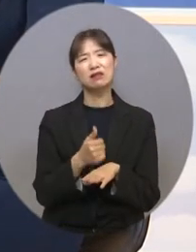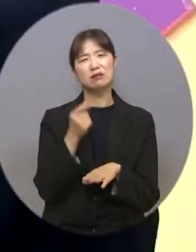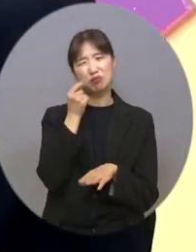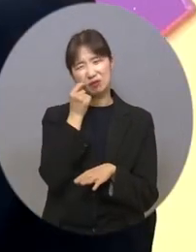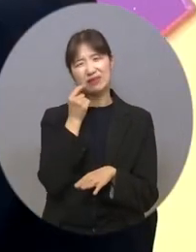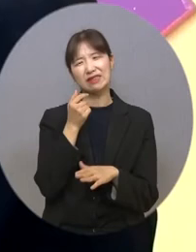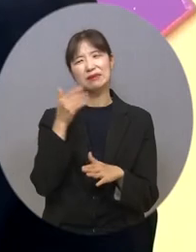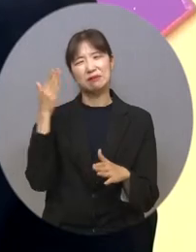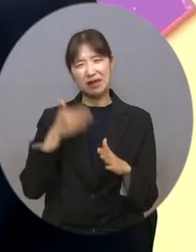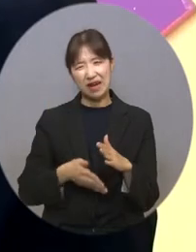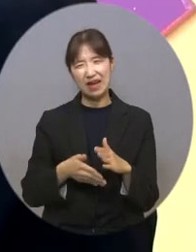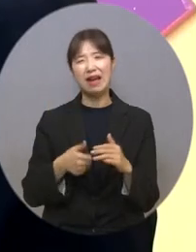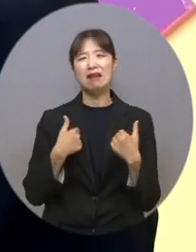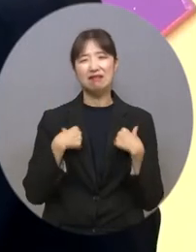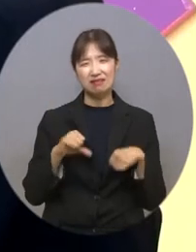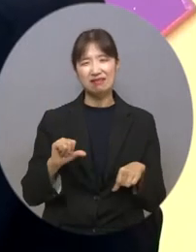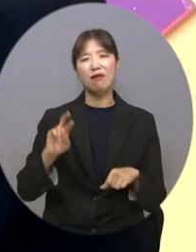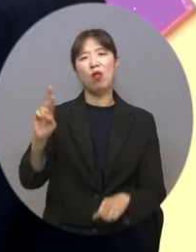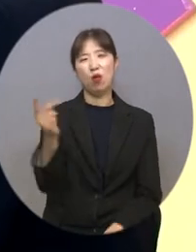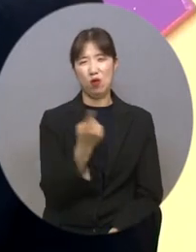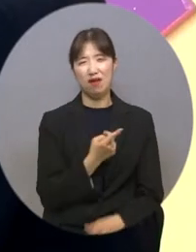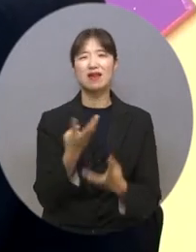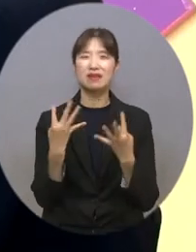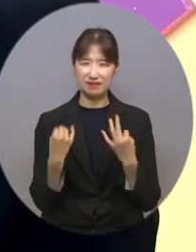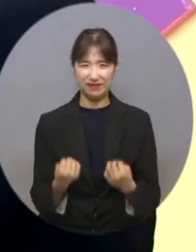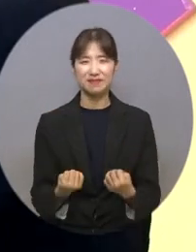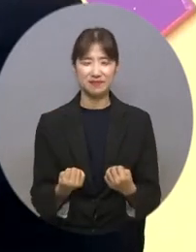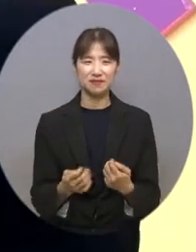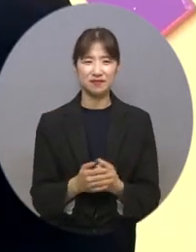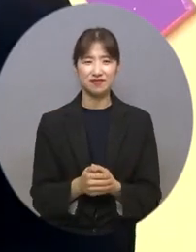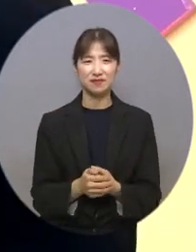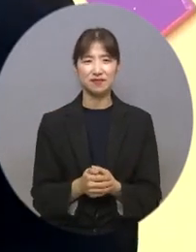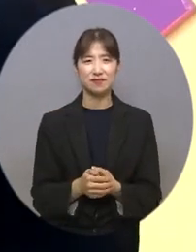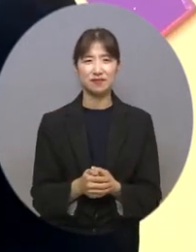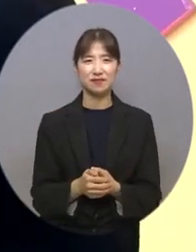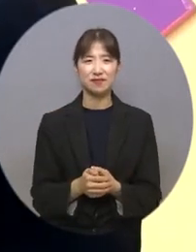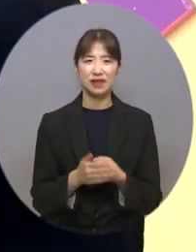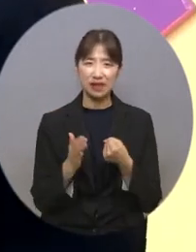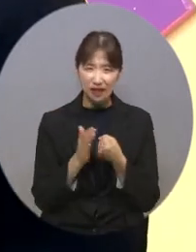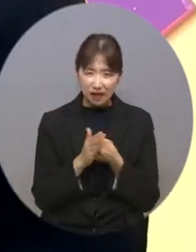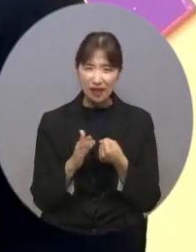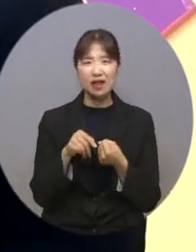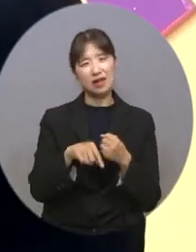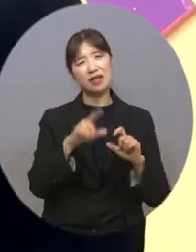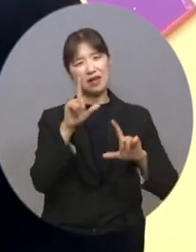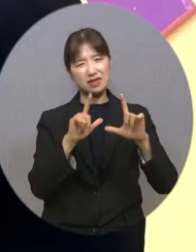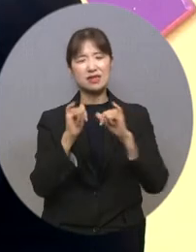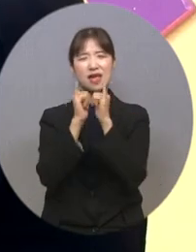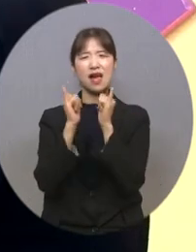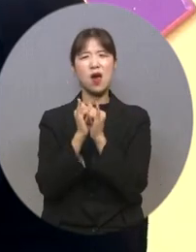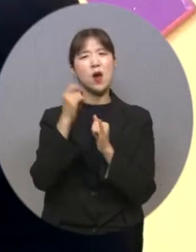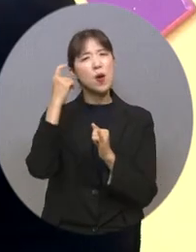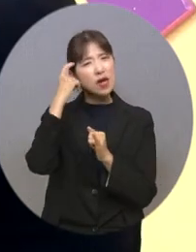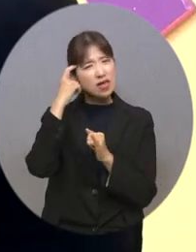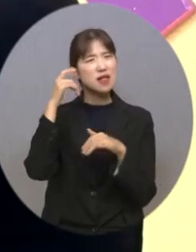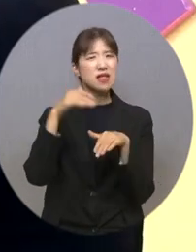못하고 이렇게 돌아온 경우가 굉장히 많이 있습니다. 아, 그렇군요. 즉 이런 현상은 어떤 사회